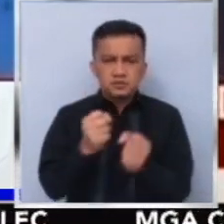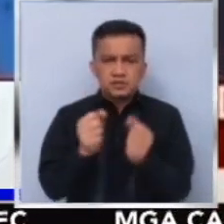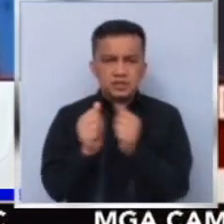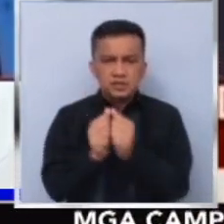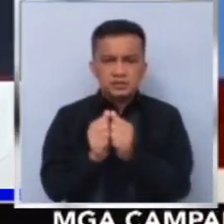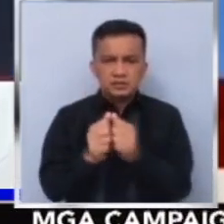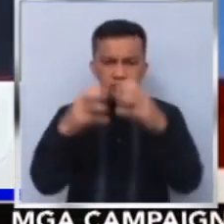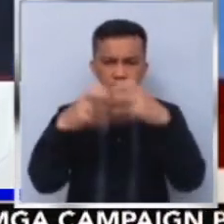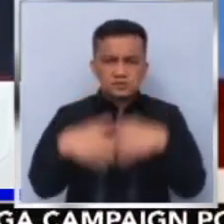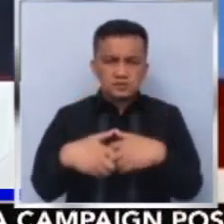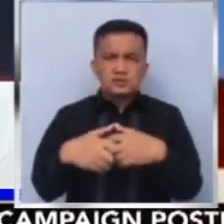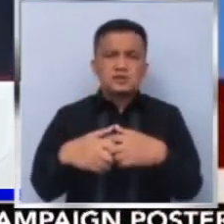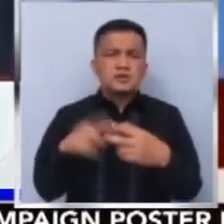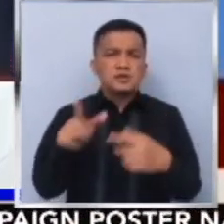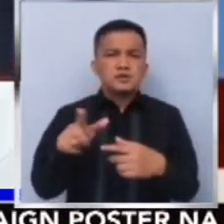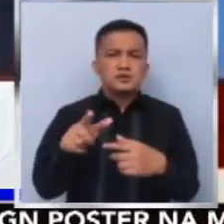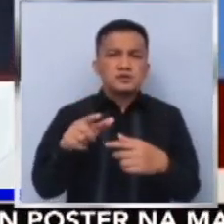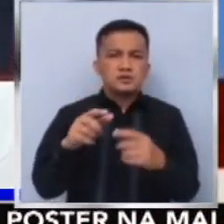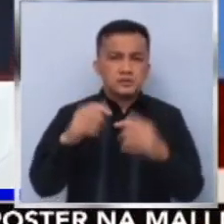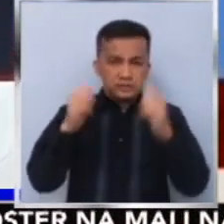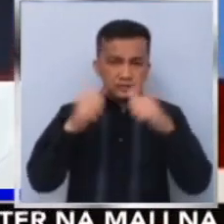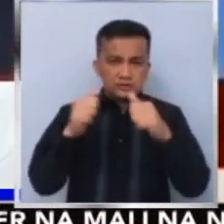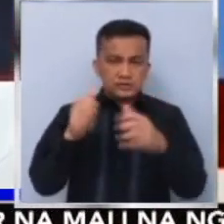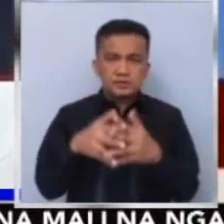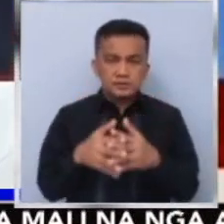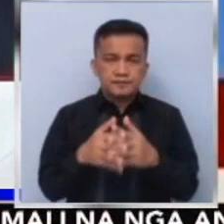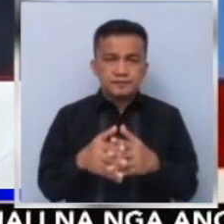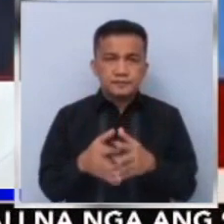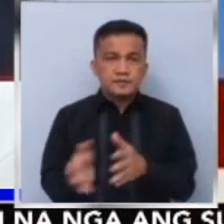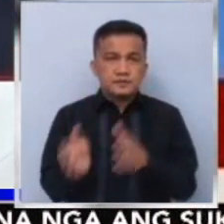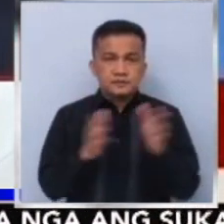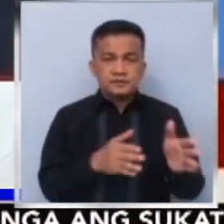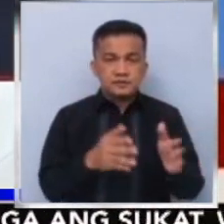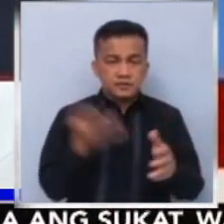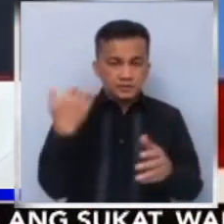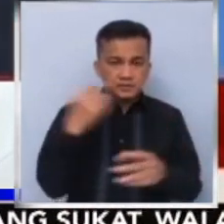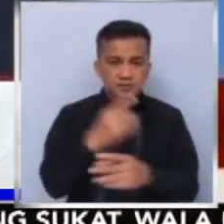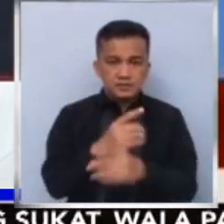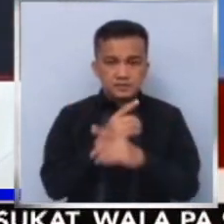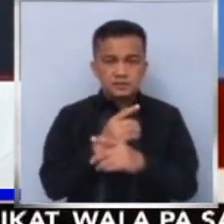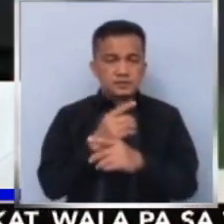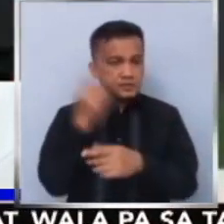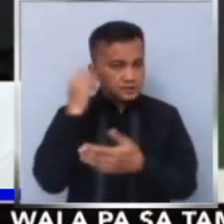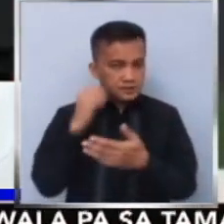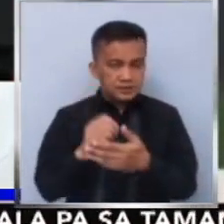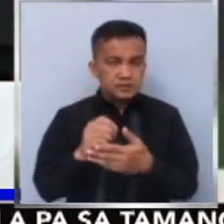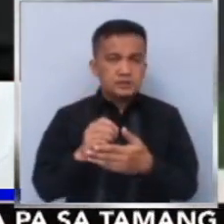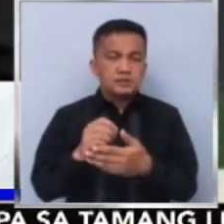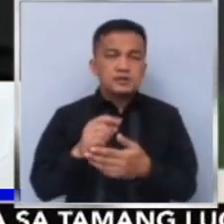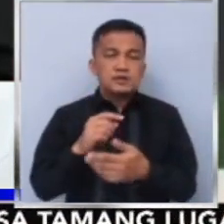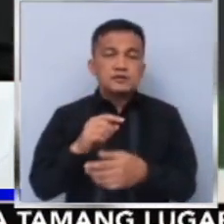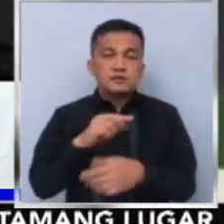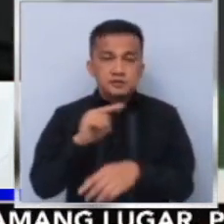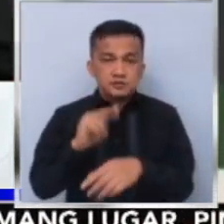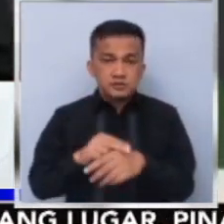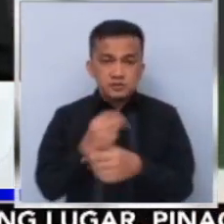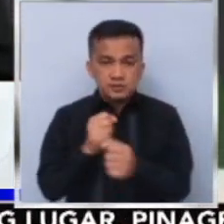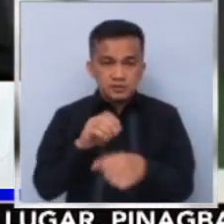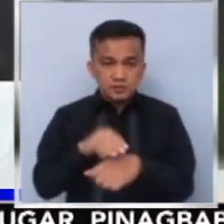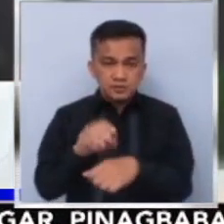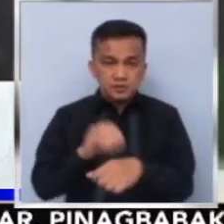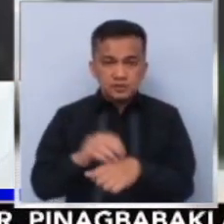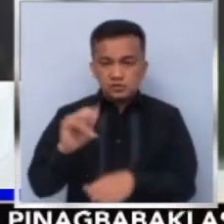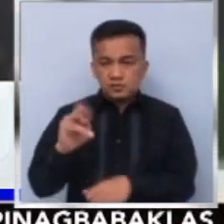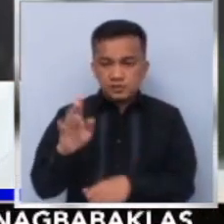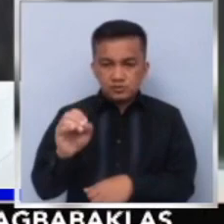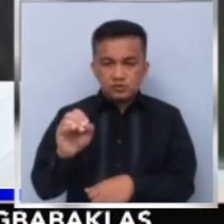sa Amerika. Ayon naman kina dating Defense Secretary at National Security Advisor Norberto Gonzalez, dating Senador Bongbong Marcos at